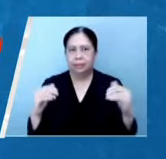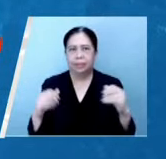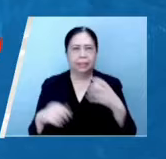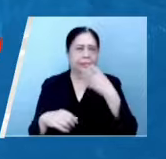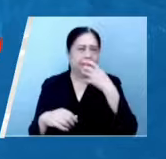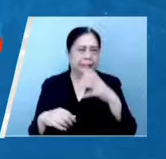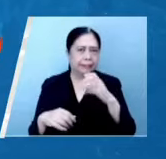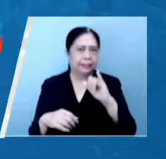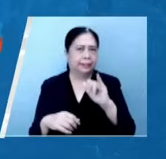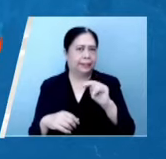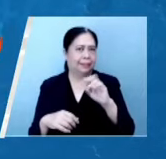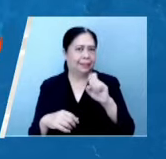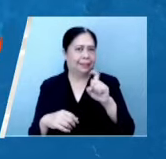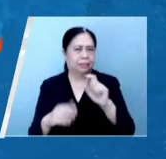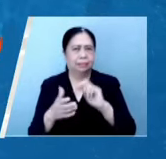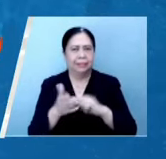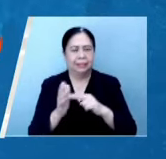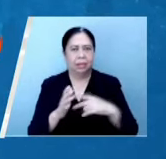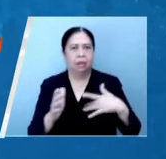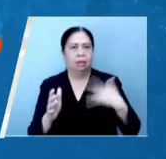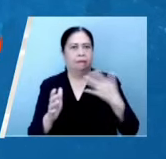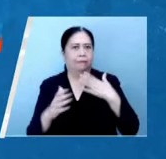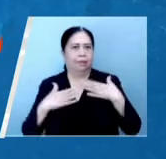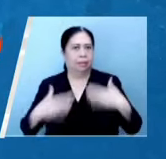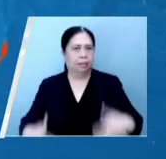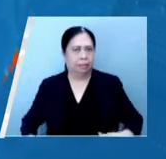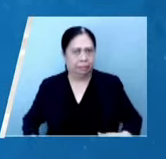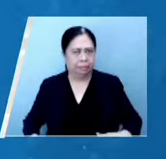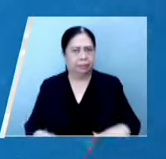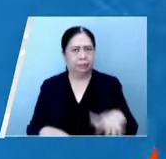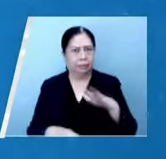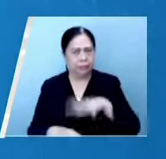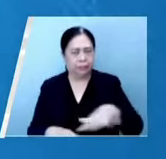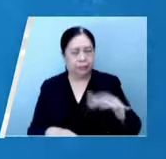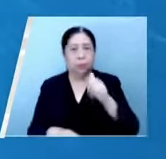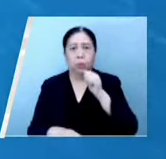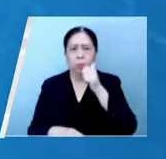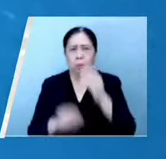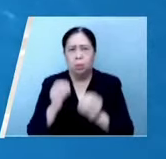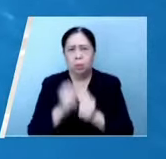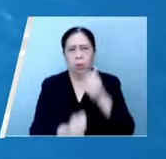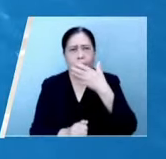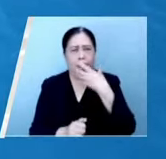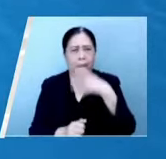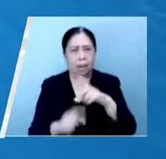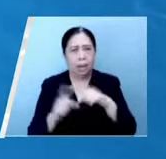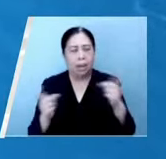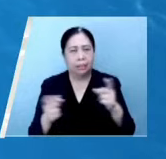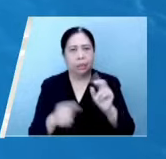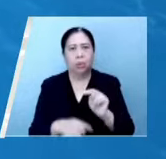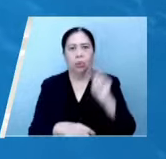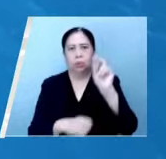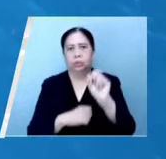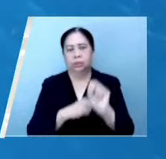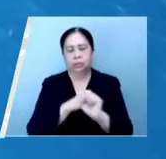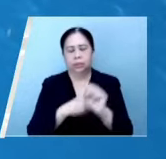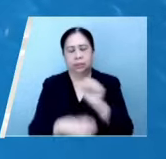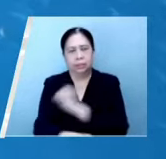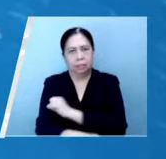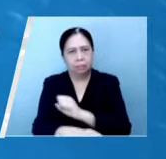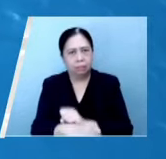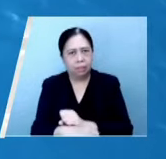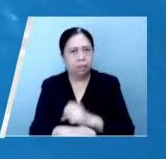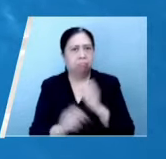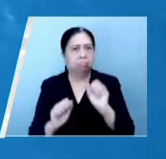init at 10 naman sa Linggo. Bukas, pinakamainit sa Katarman sa Northern Samar na posibleng nasa